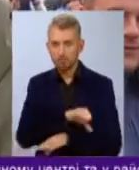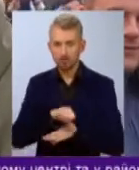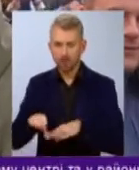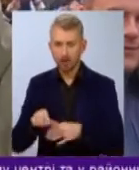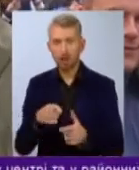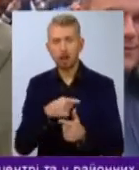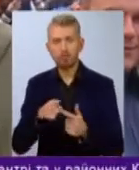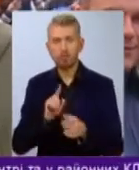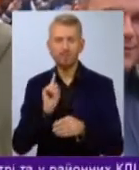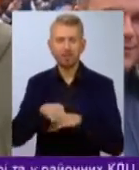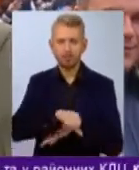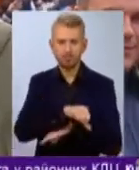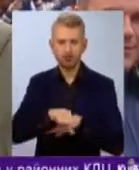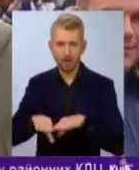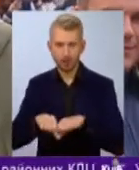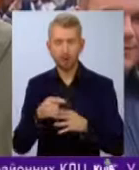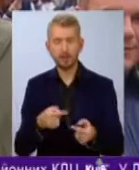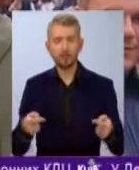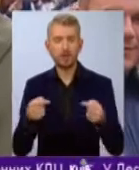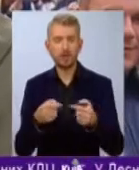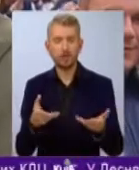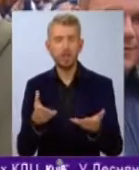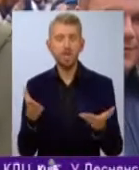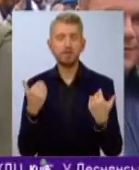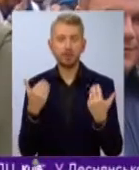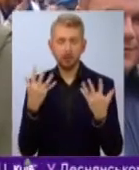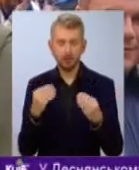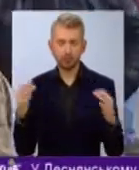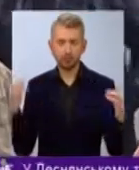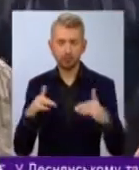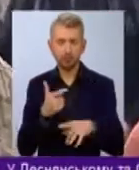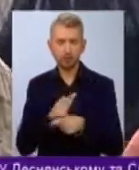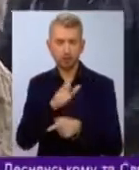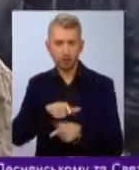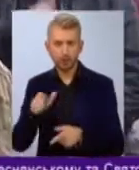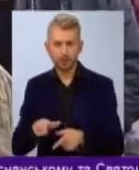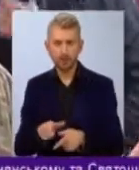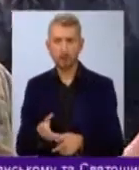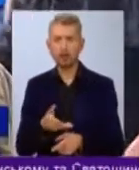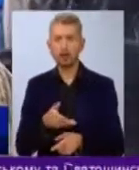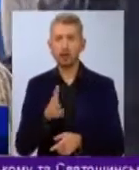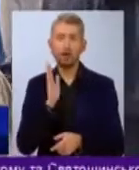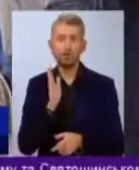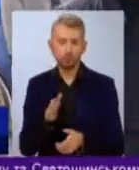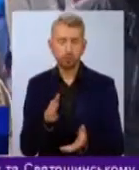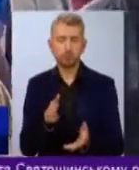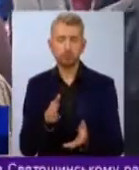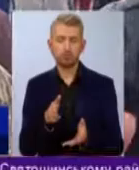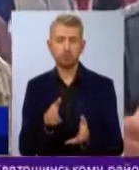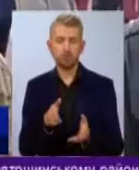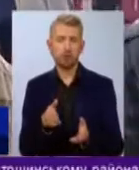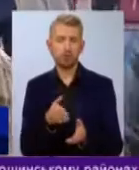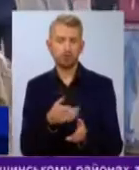або ж навіть за межею. Відповідно, вихідні з'їдеться більше людей. Ми будемо відпустимо цю